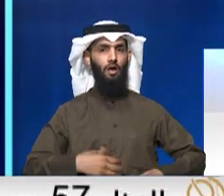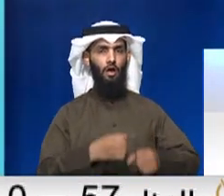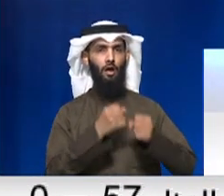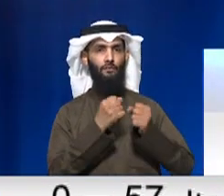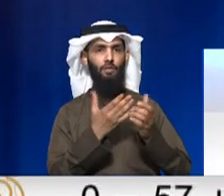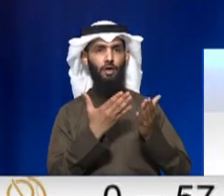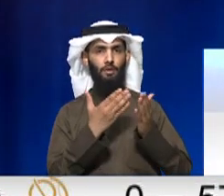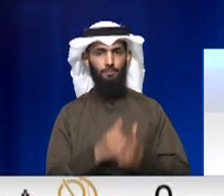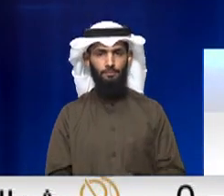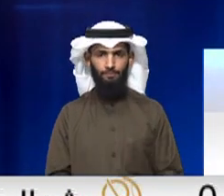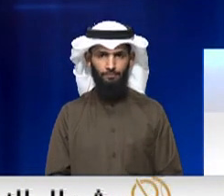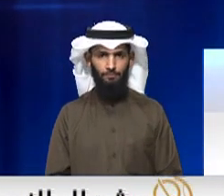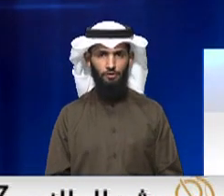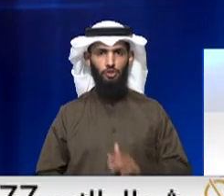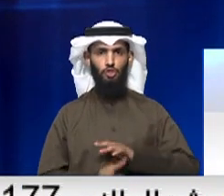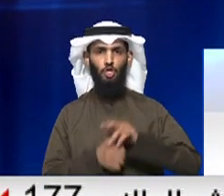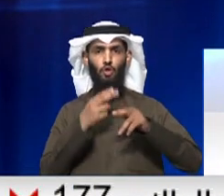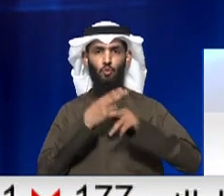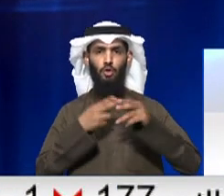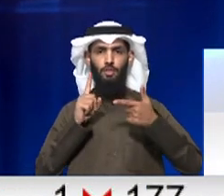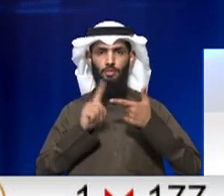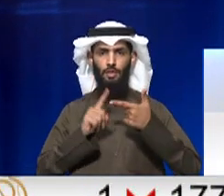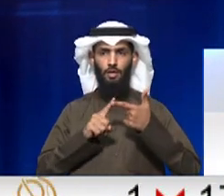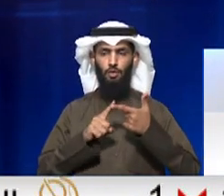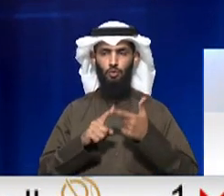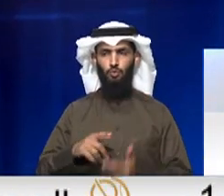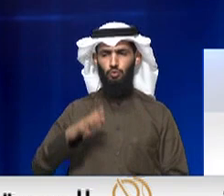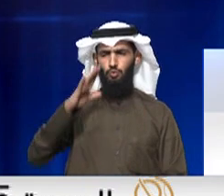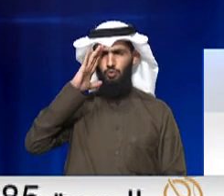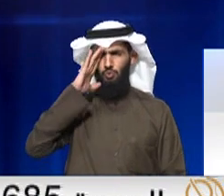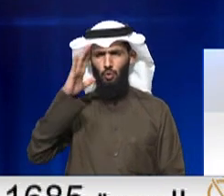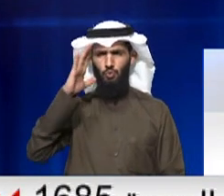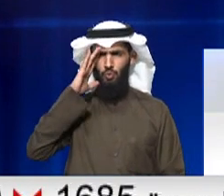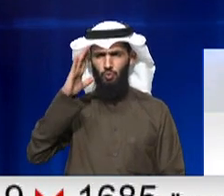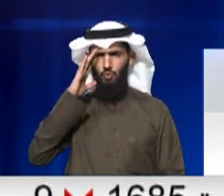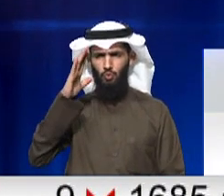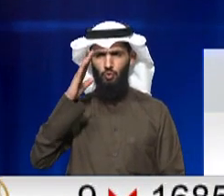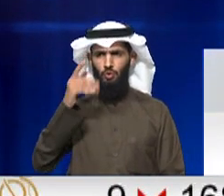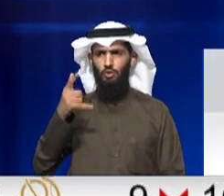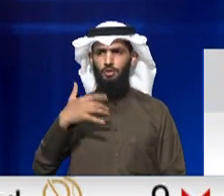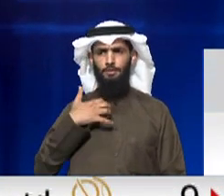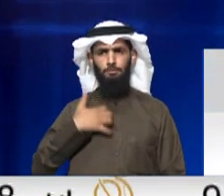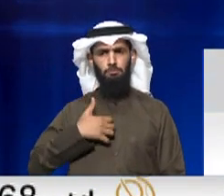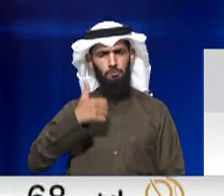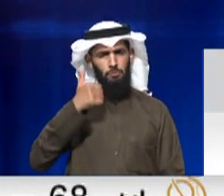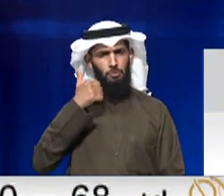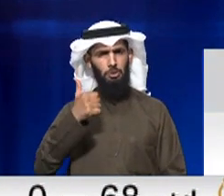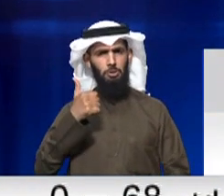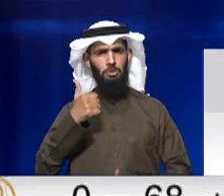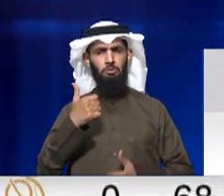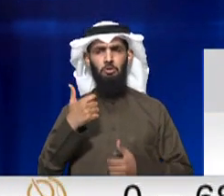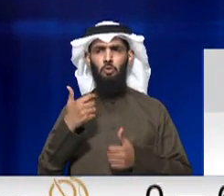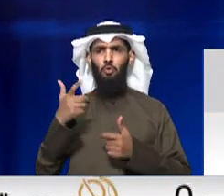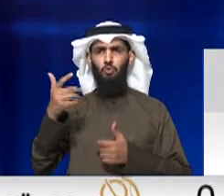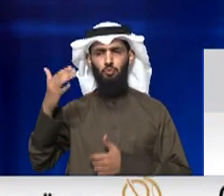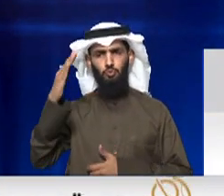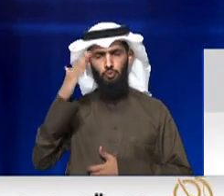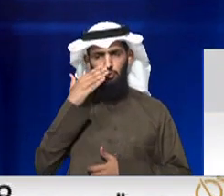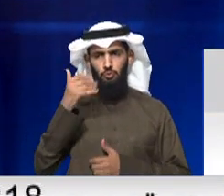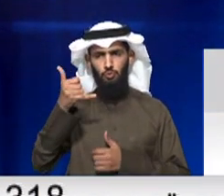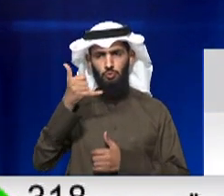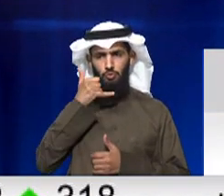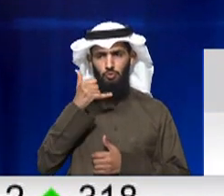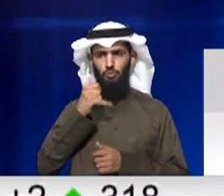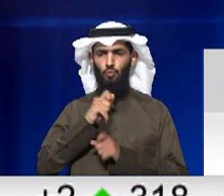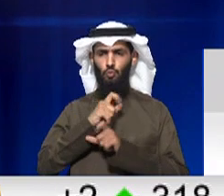سمو العهد حفظه الله عن بالغ شكره وتقديره لجلالته على هذه المشاعر الاخويه الصادقه ومثمنا